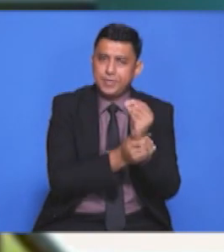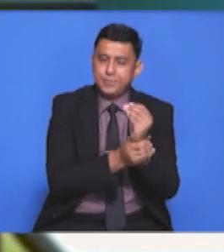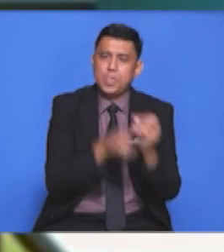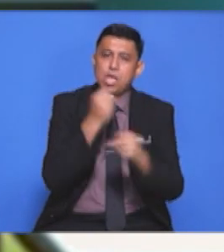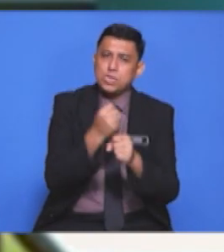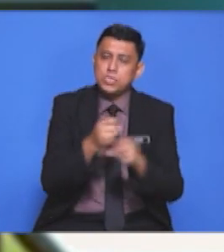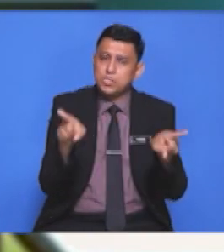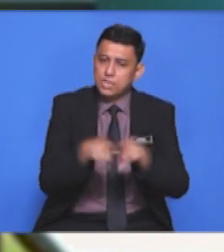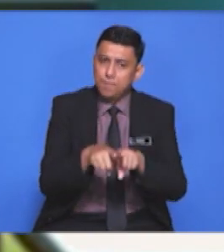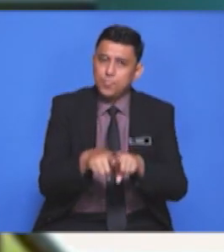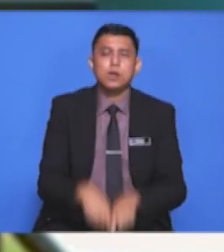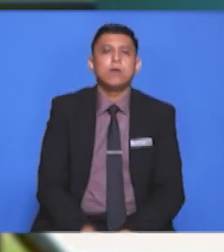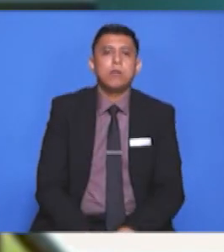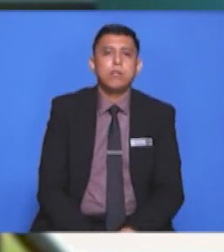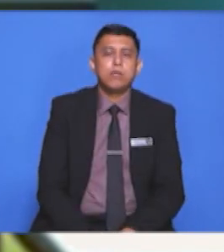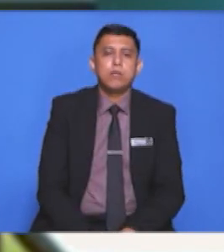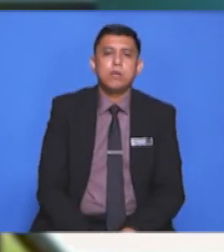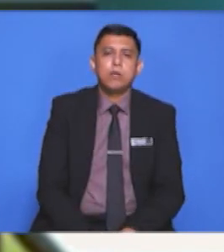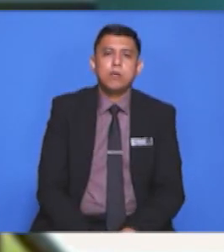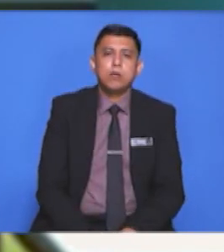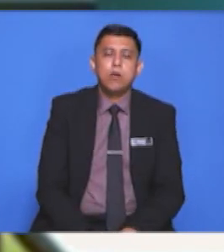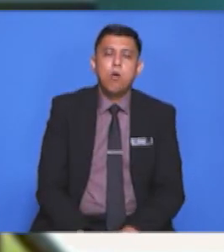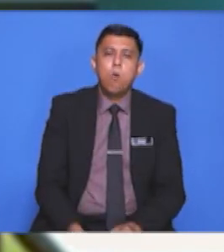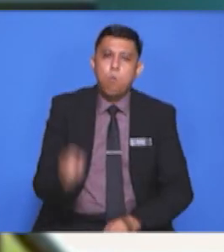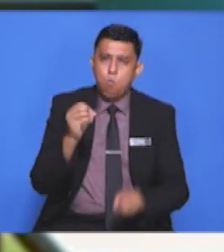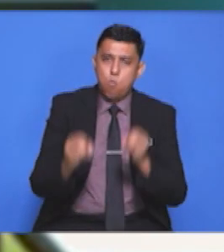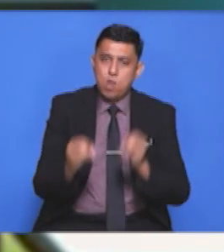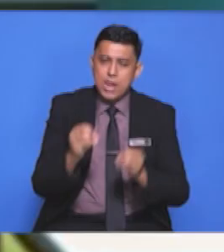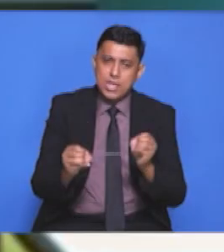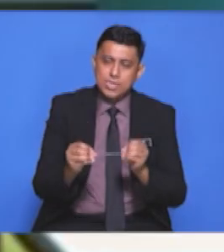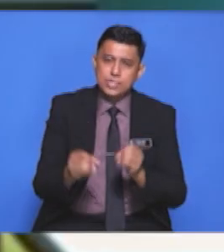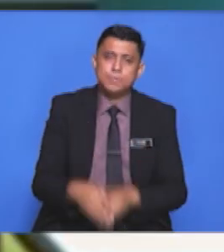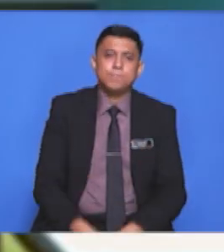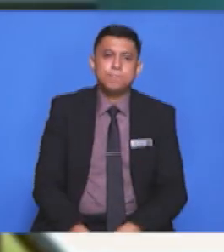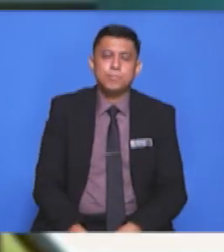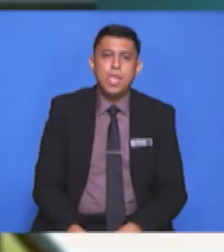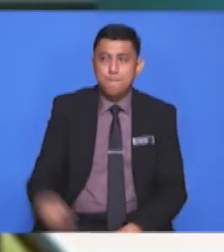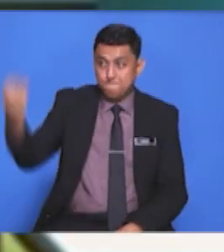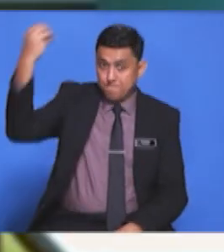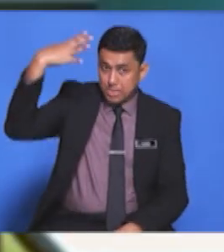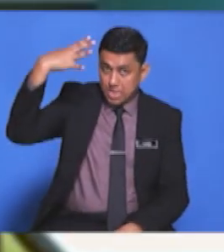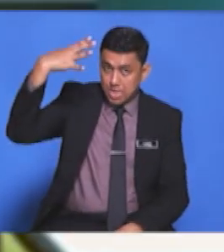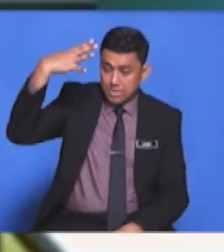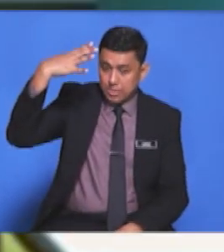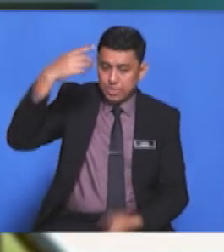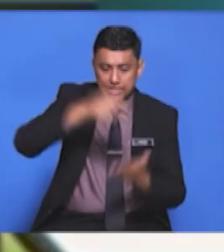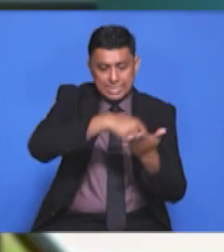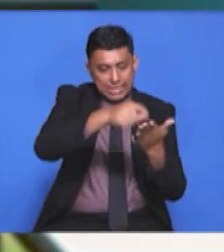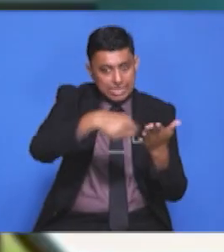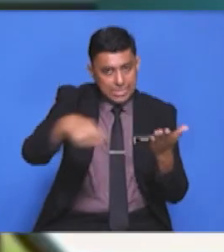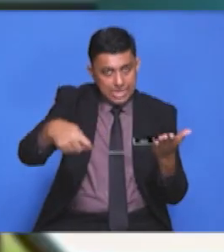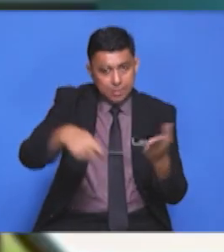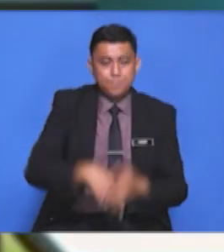kerjasama olahraga matahari tandatangan